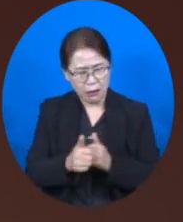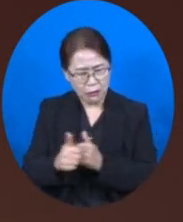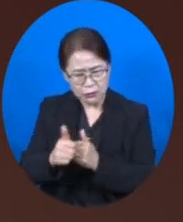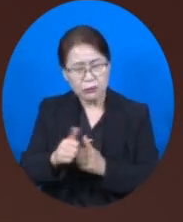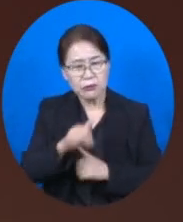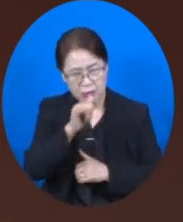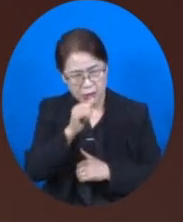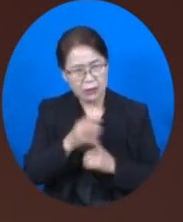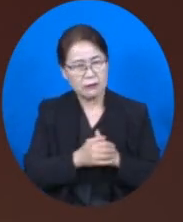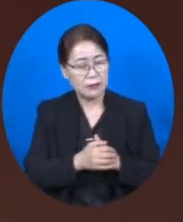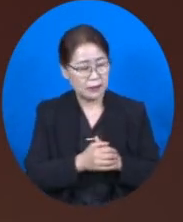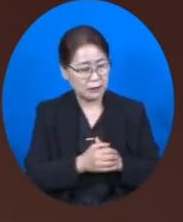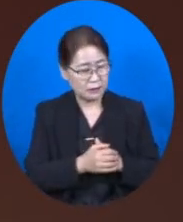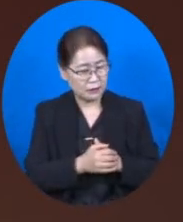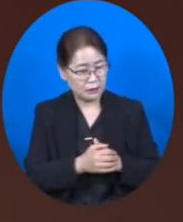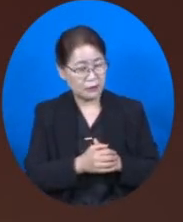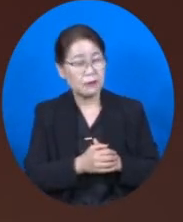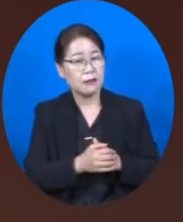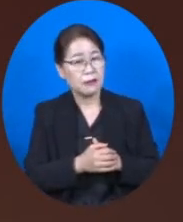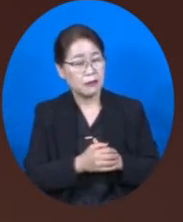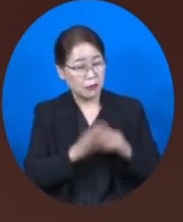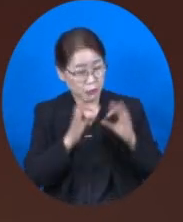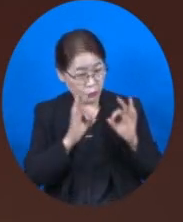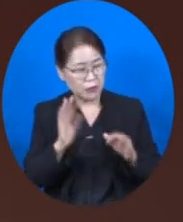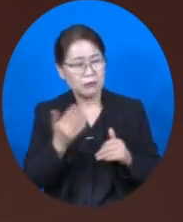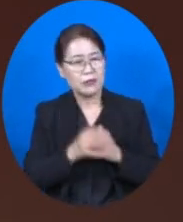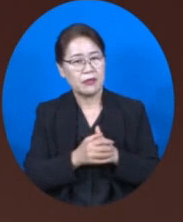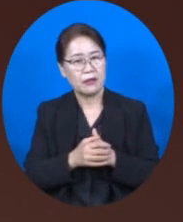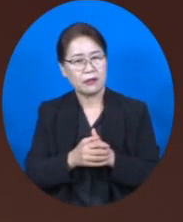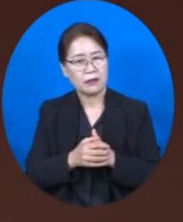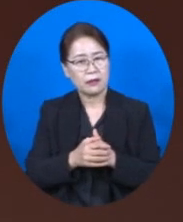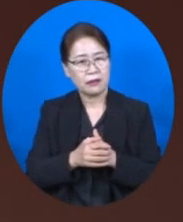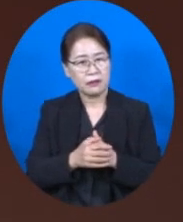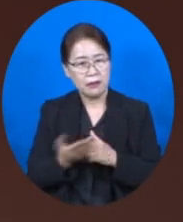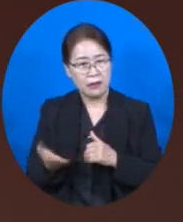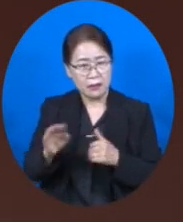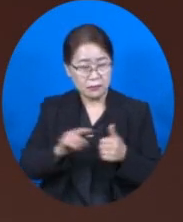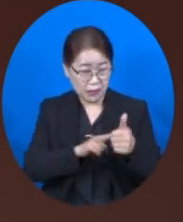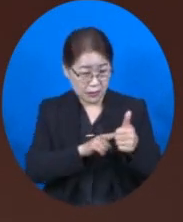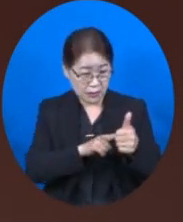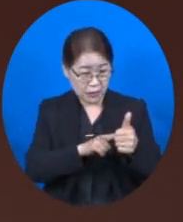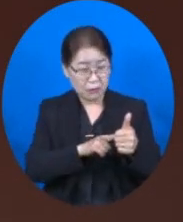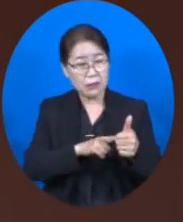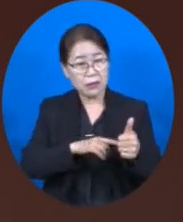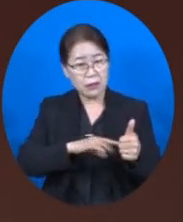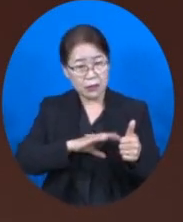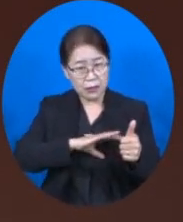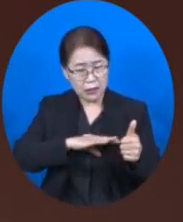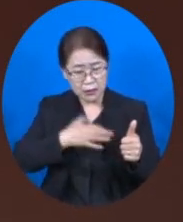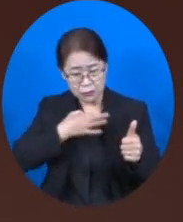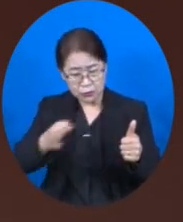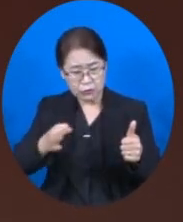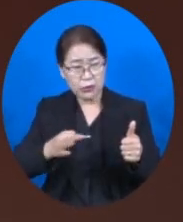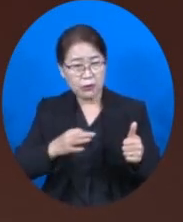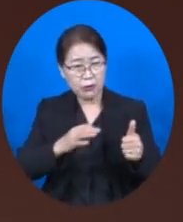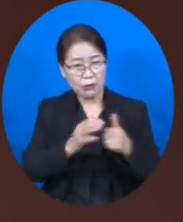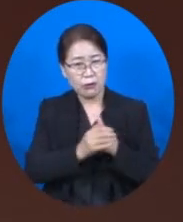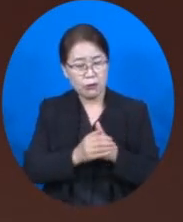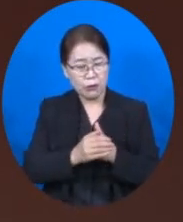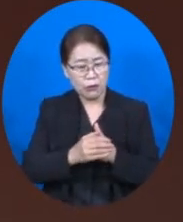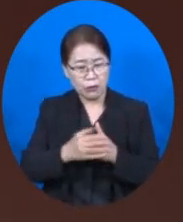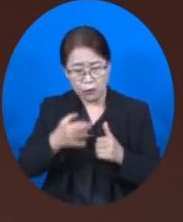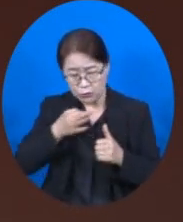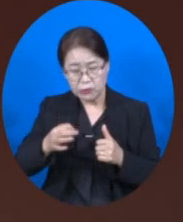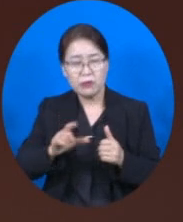거죠 그런데 삭개오는요 주님이 자기의 이름을 부르면서 자신을 초청하던 그 날에